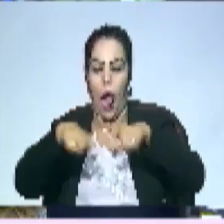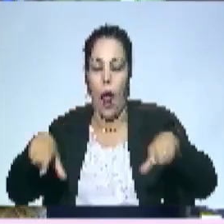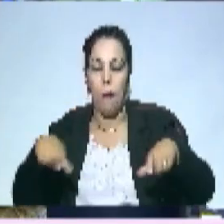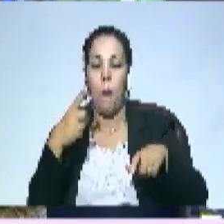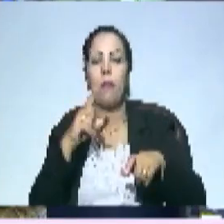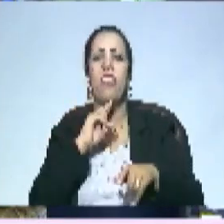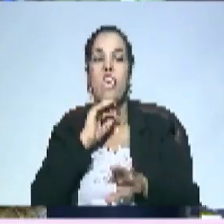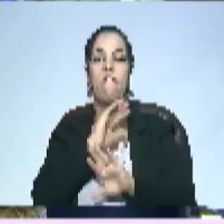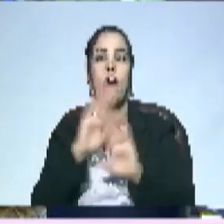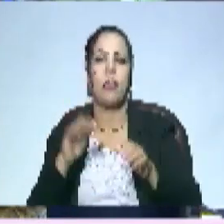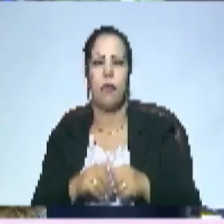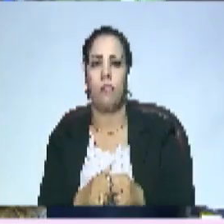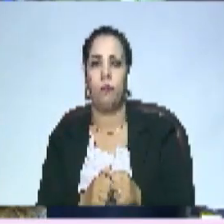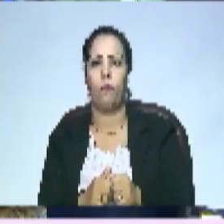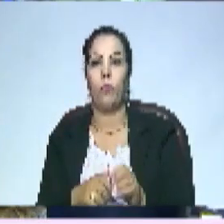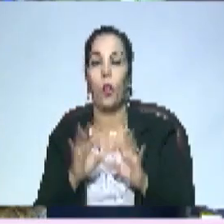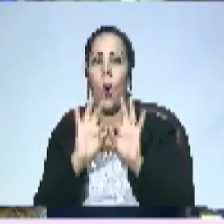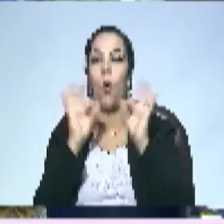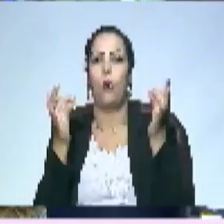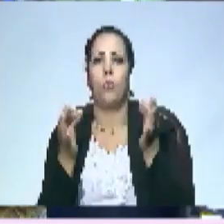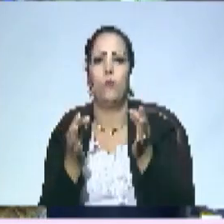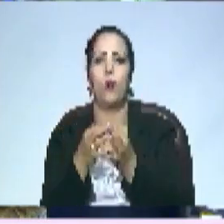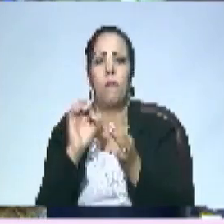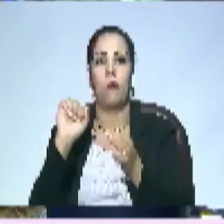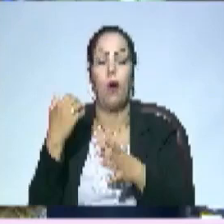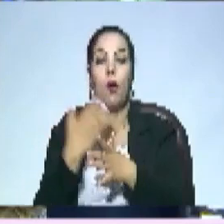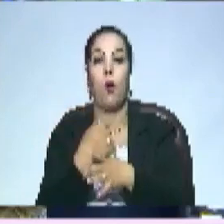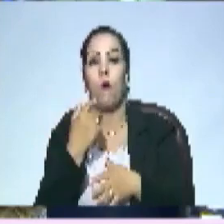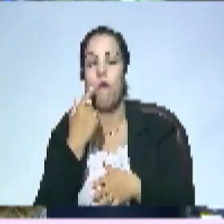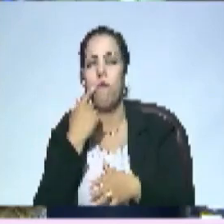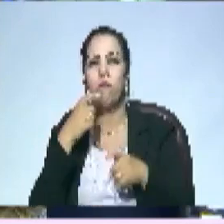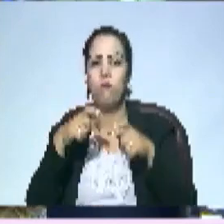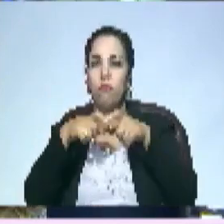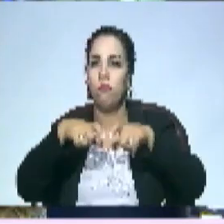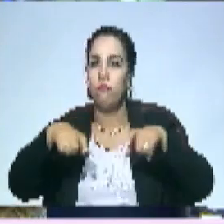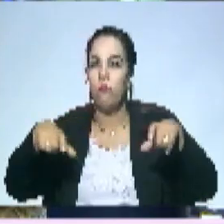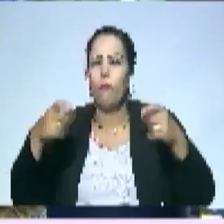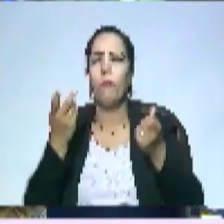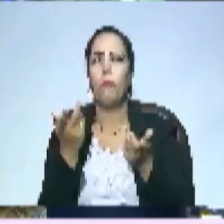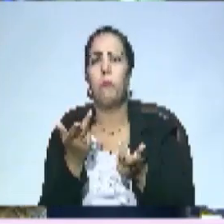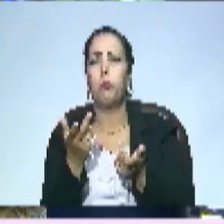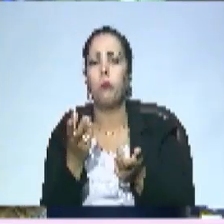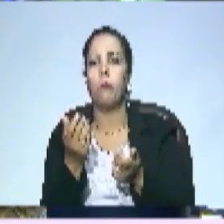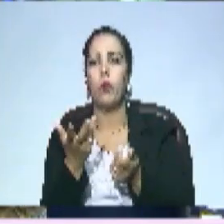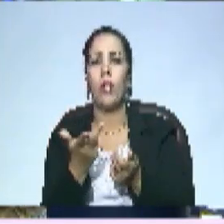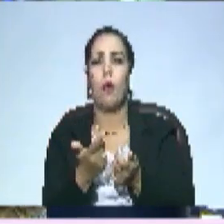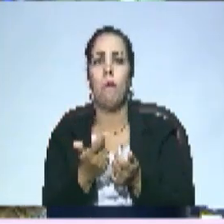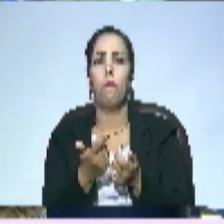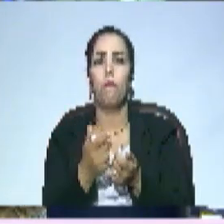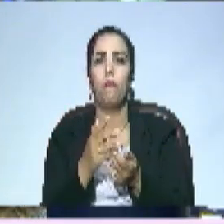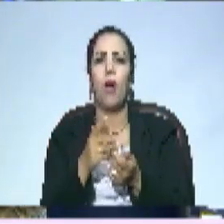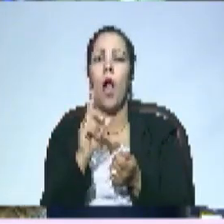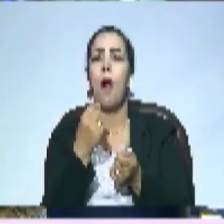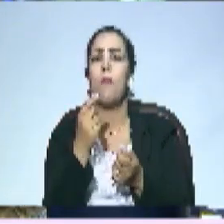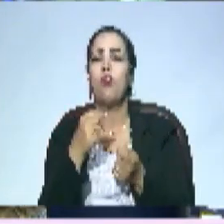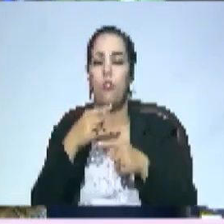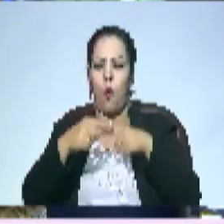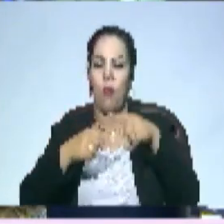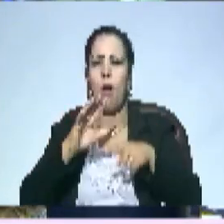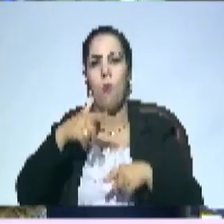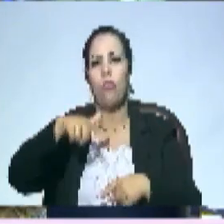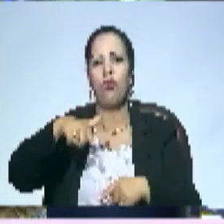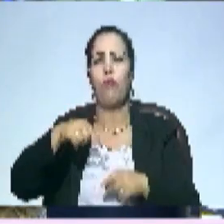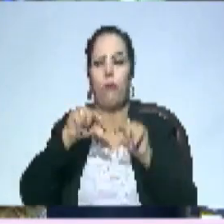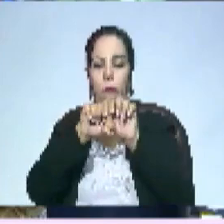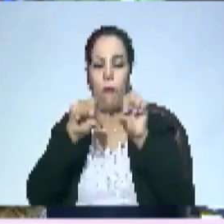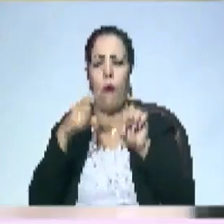فكره تكفي اسره يعني. هي علبه الكانالوني بتبقى فيها حوالي 15 او 16